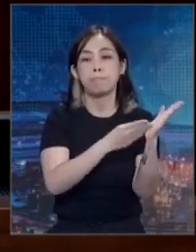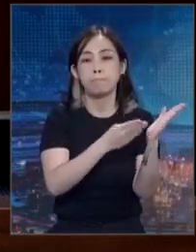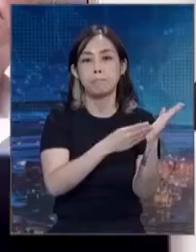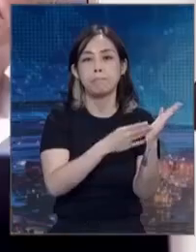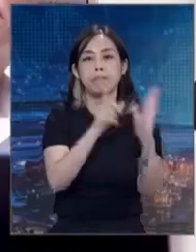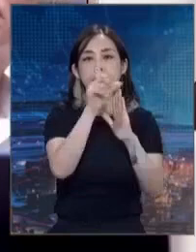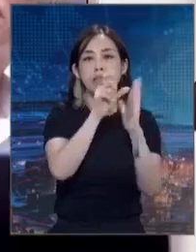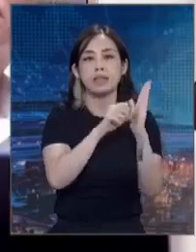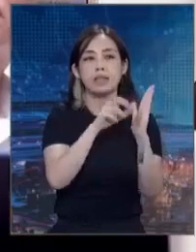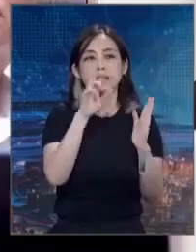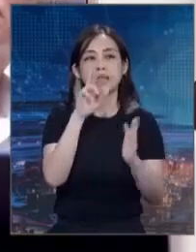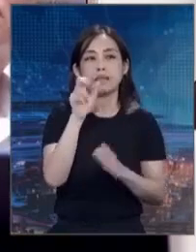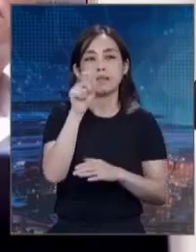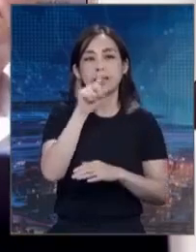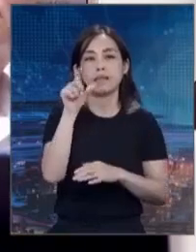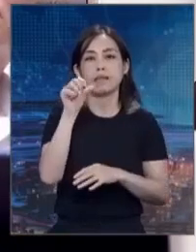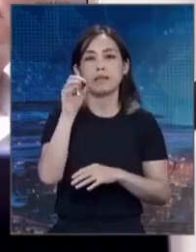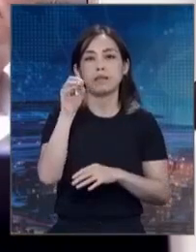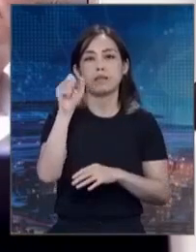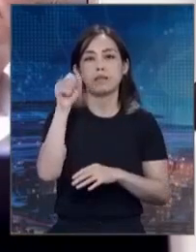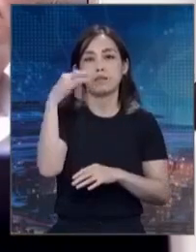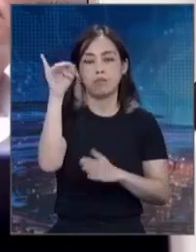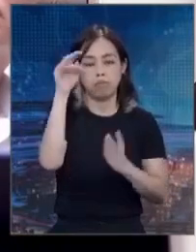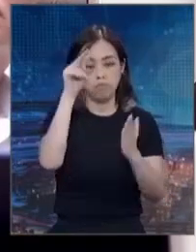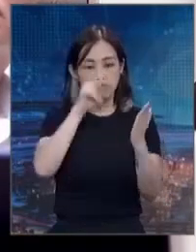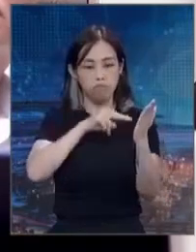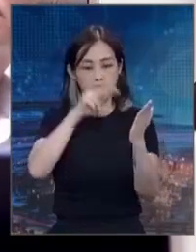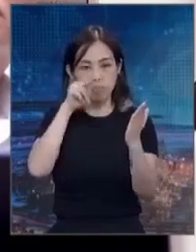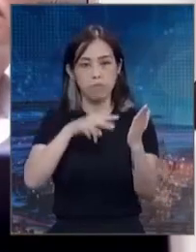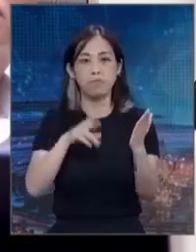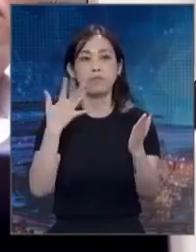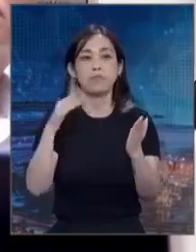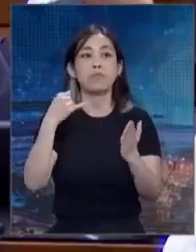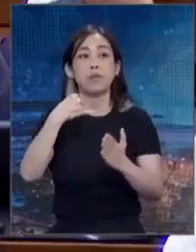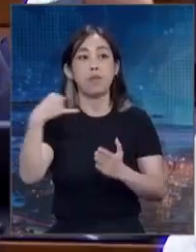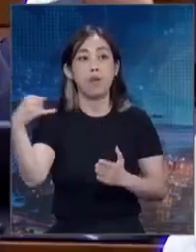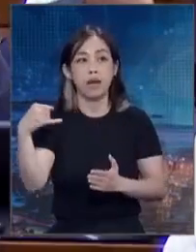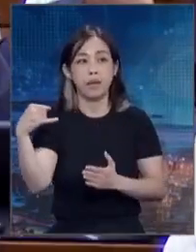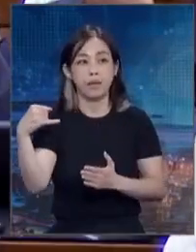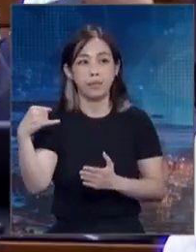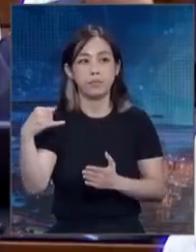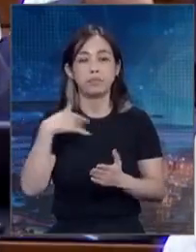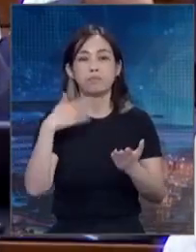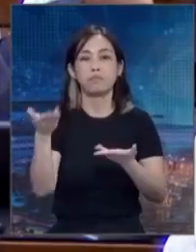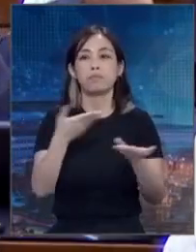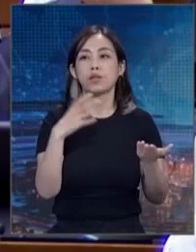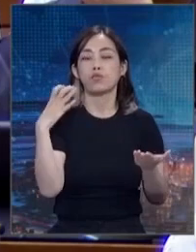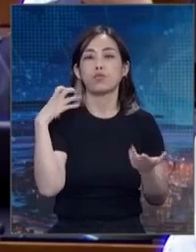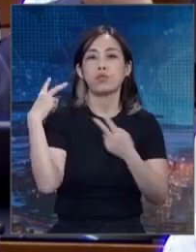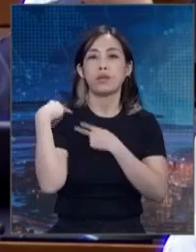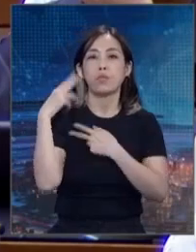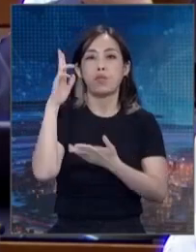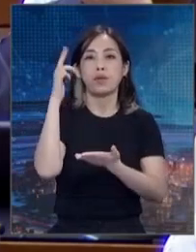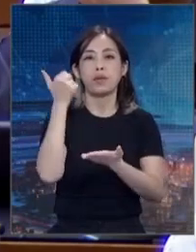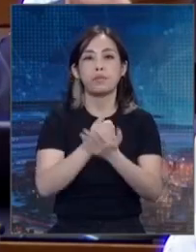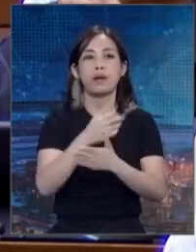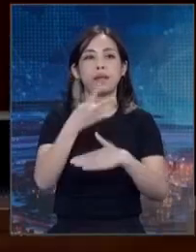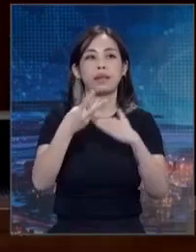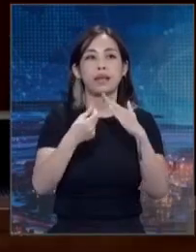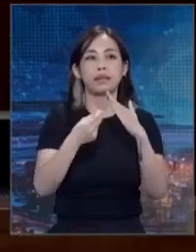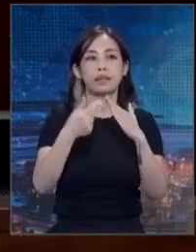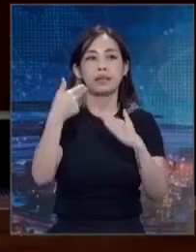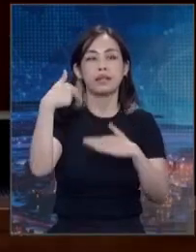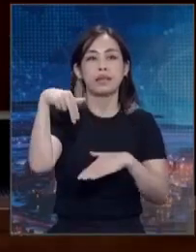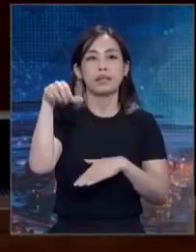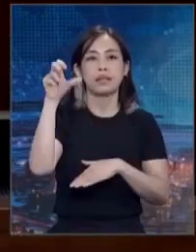soát. Và để cho nó tường minh thì chúng tôi cuối buổi sẽ mời chủ nhiệm Ủy ban Tài chính Ngân sách của Quốc hội Lê Quang Mạnh là báo